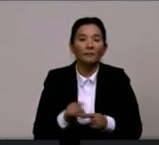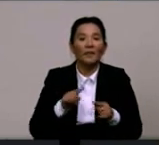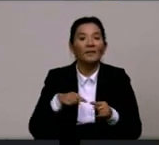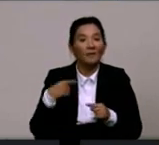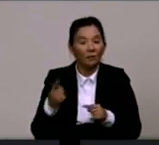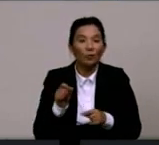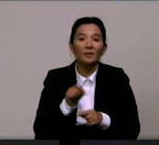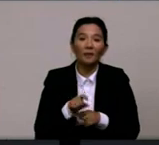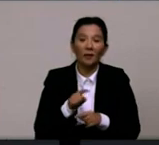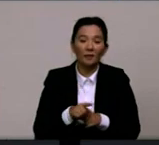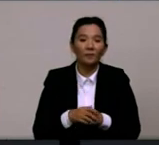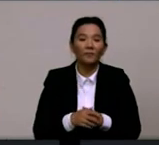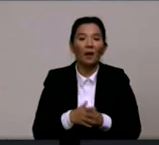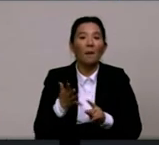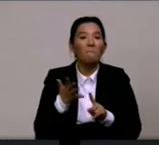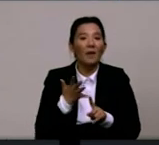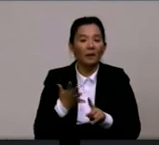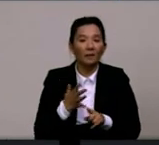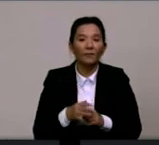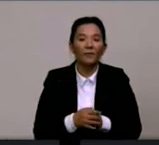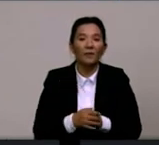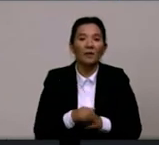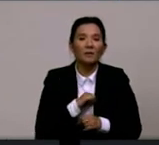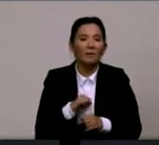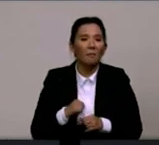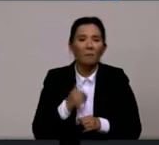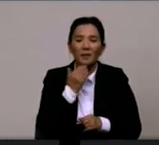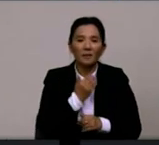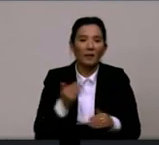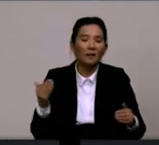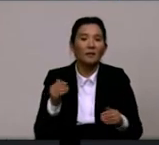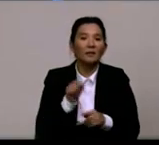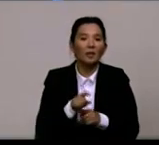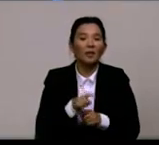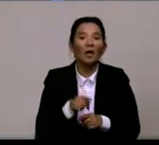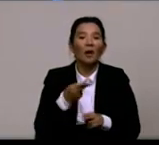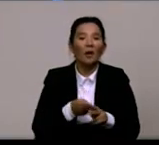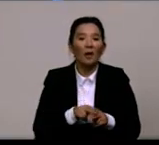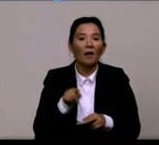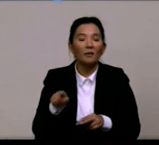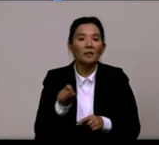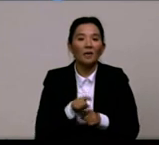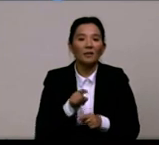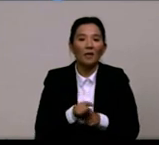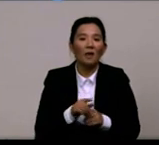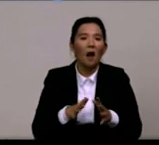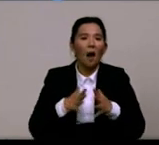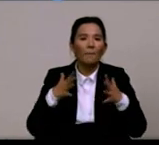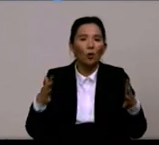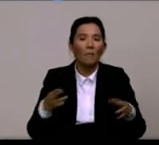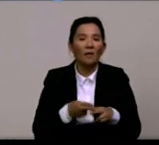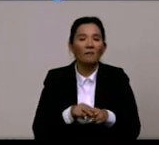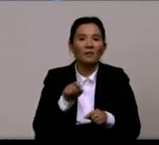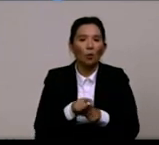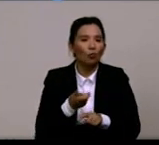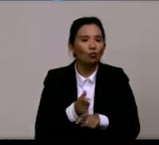Следующее задание, пятое. Самое последнее задание, но это задание, объем этого задания